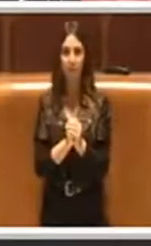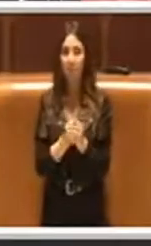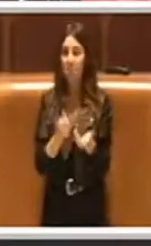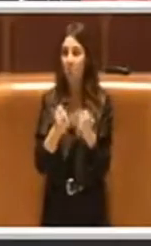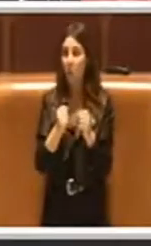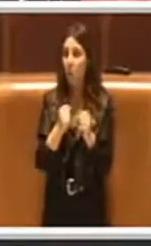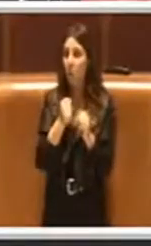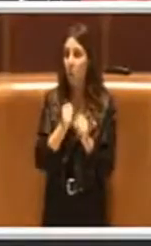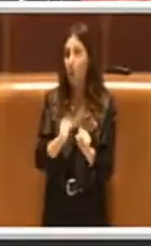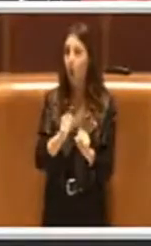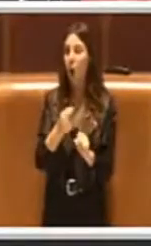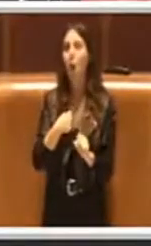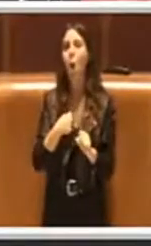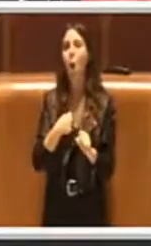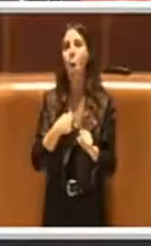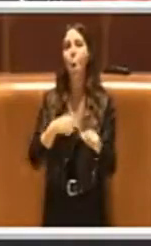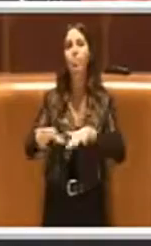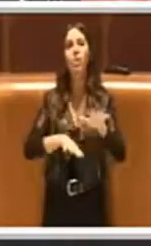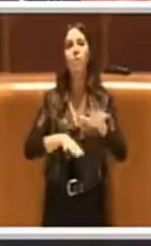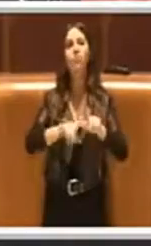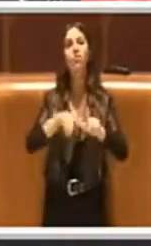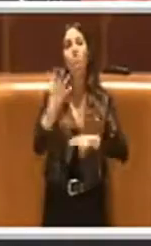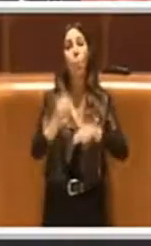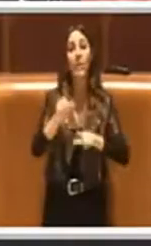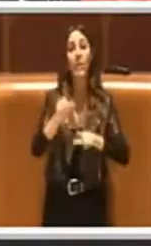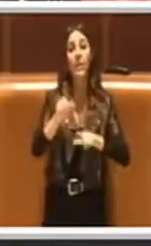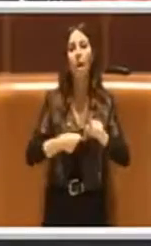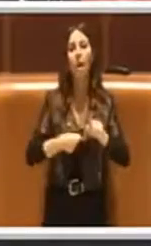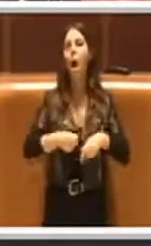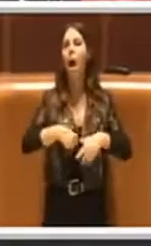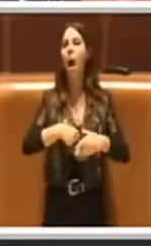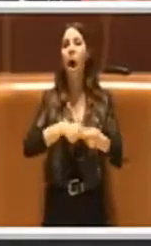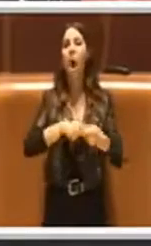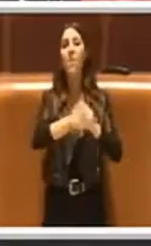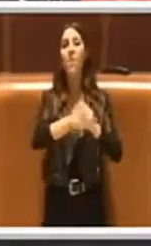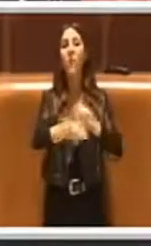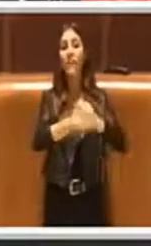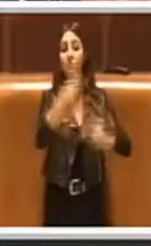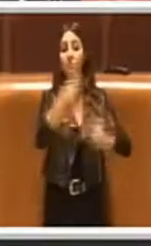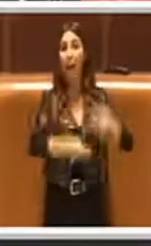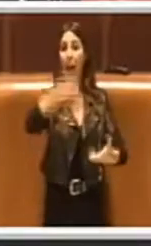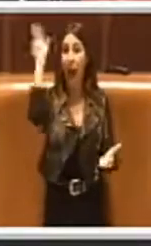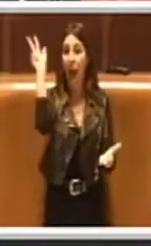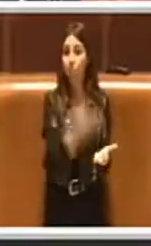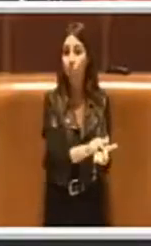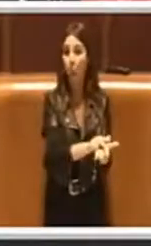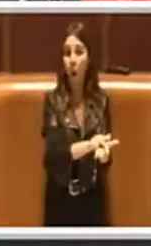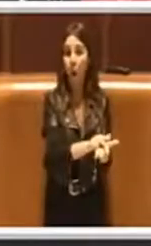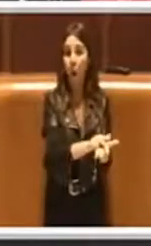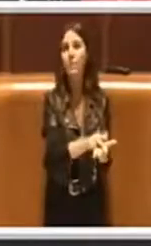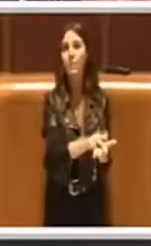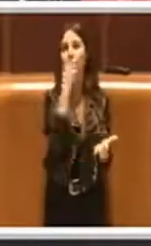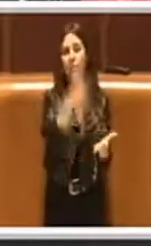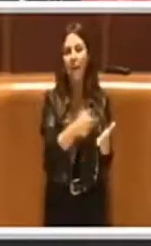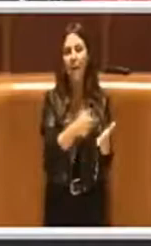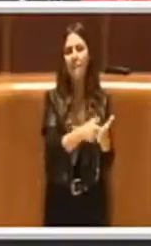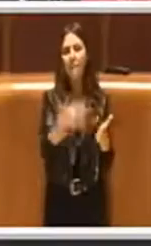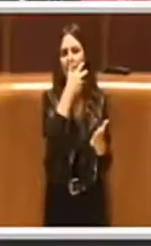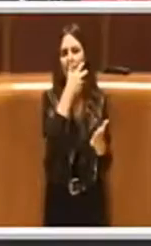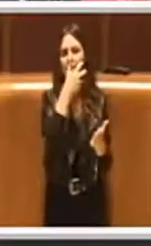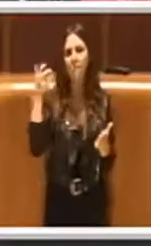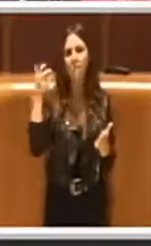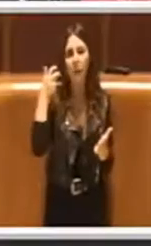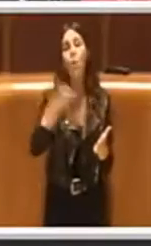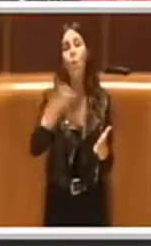movimento 5 stelle noi approviamo questa variazione di bilancio che è assolutamente importante è che i tempi tecnici